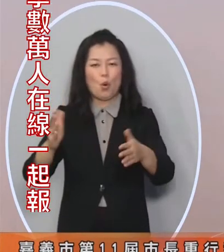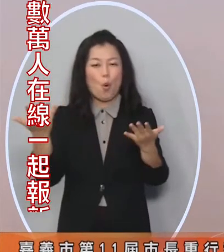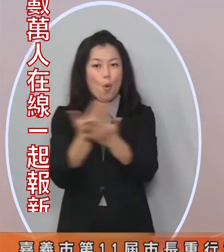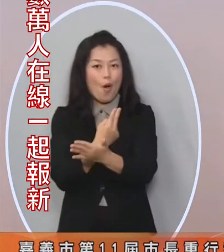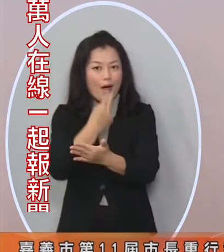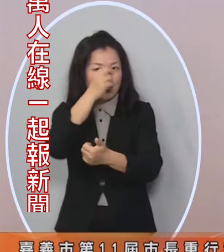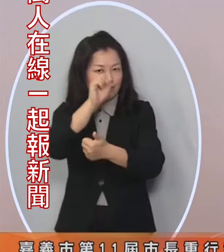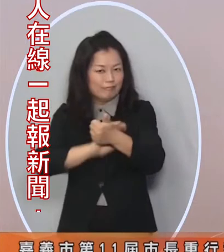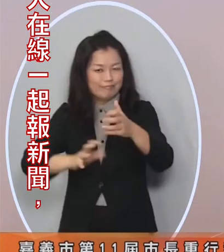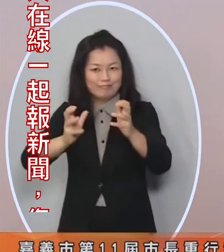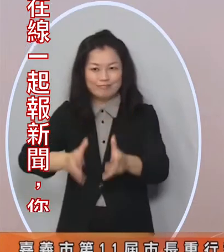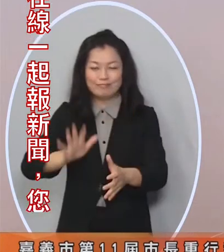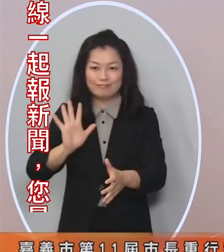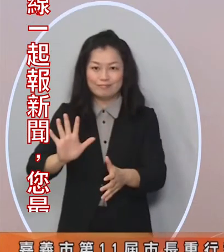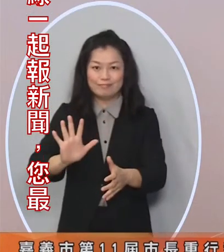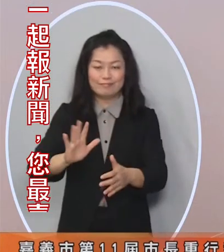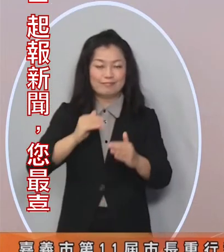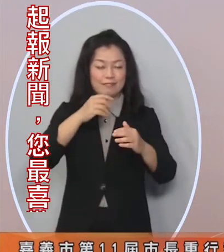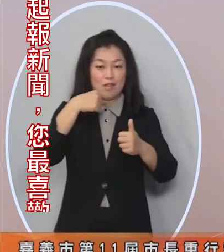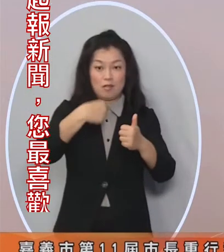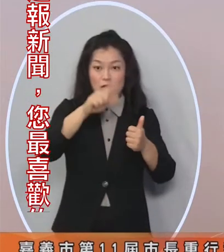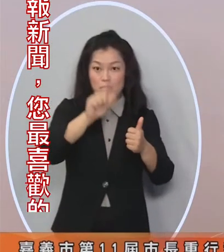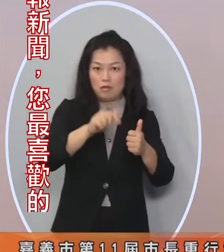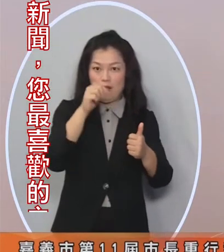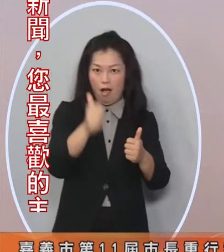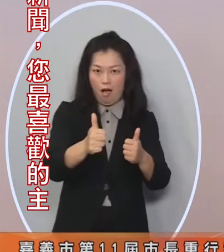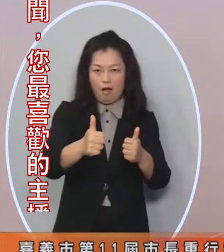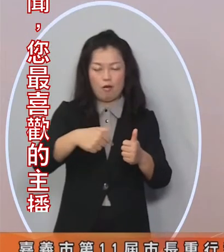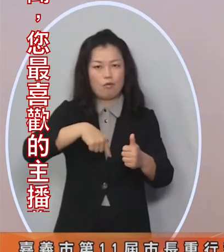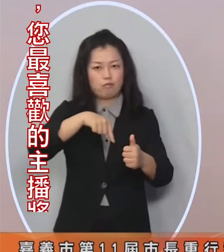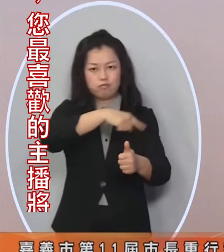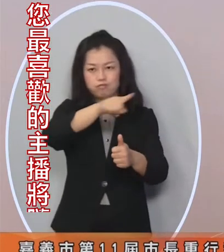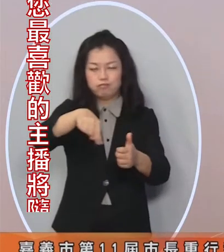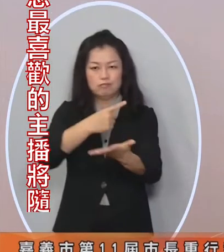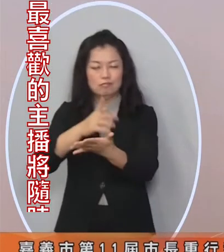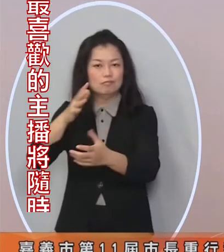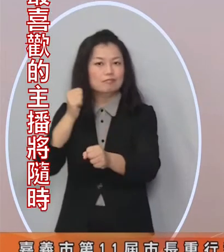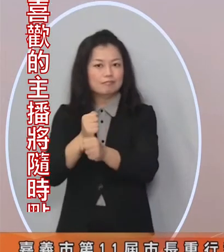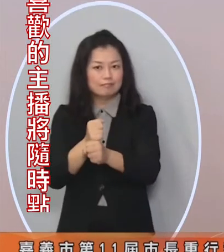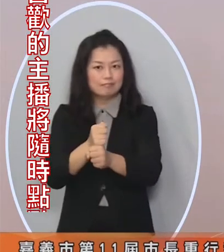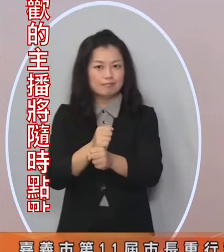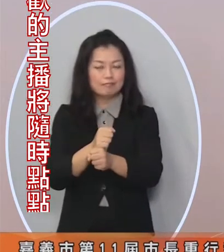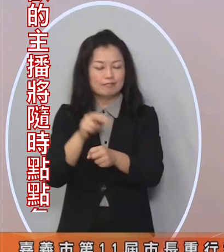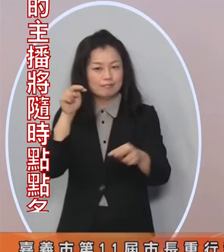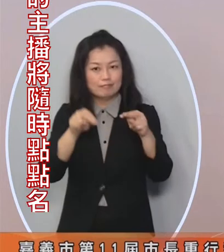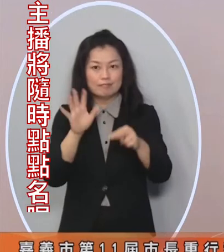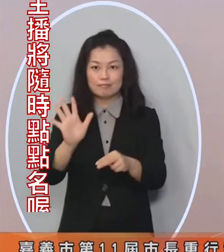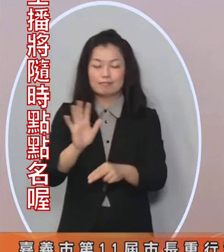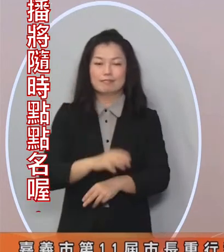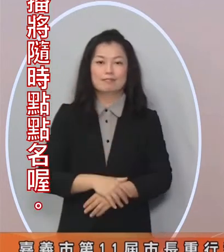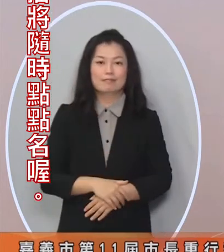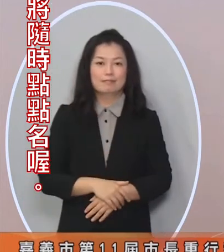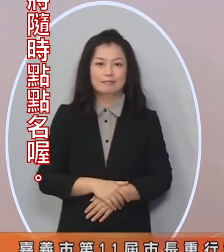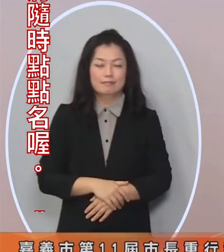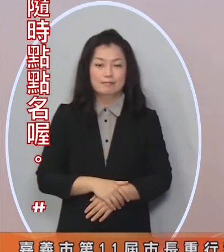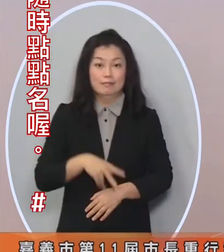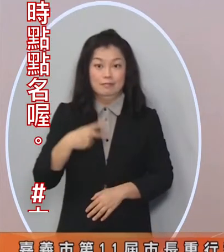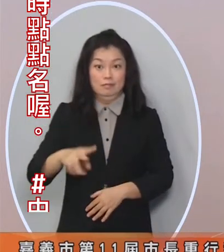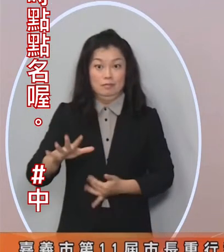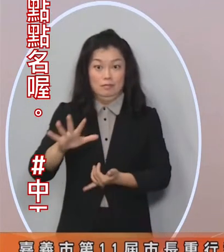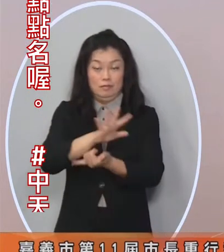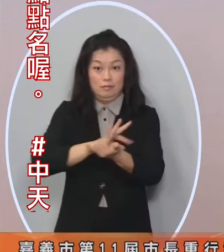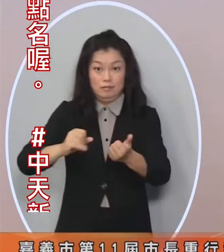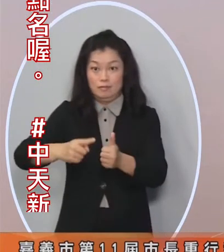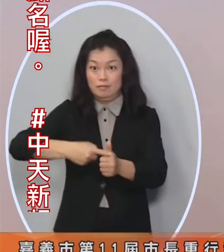有外师，好的老师不断的被看到，甚至不断的提升。我们看到还有我们是全国第一